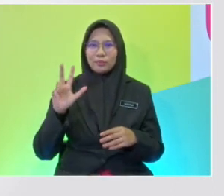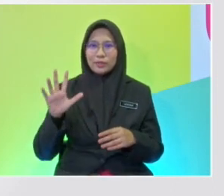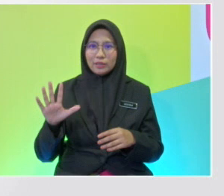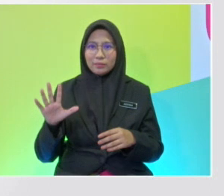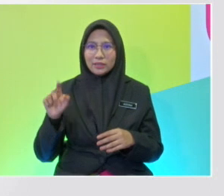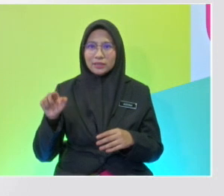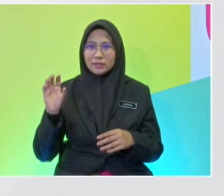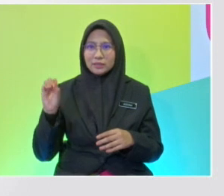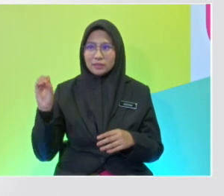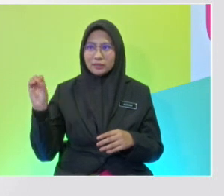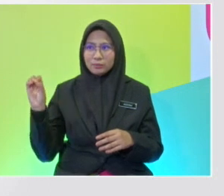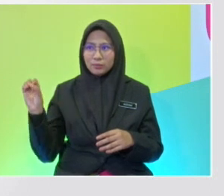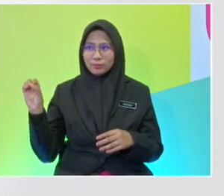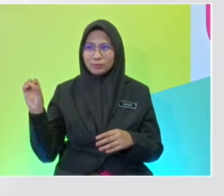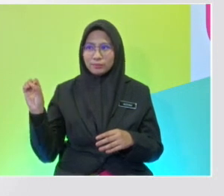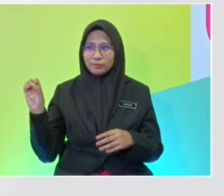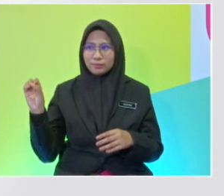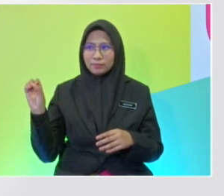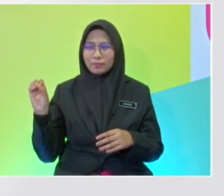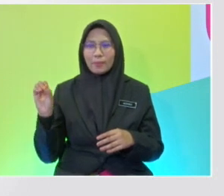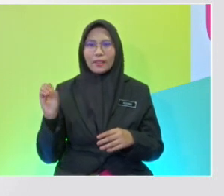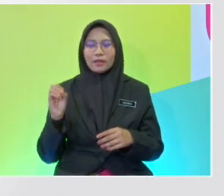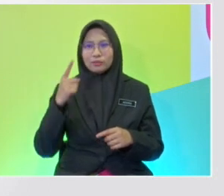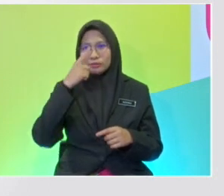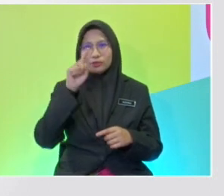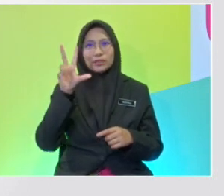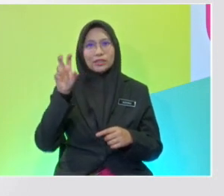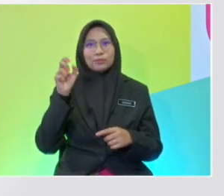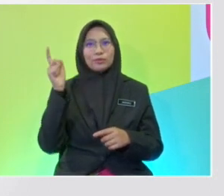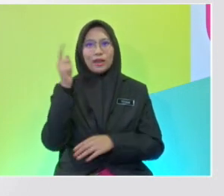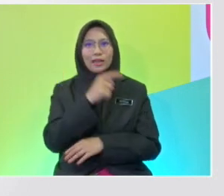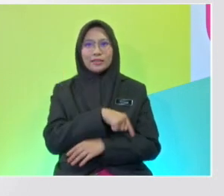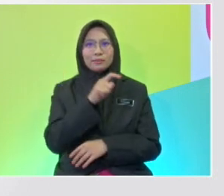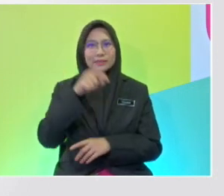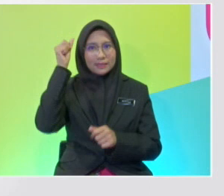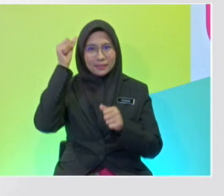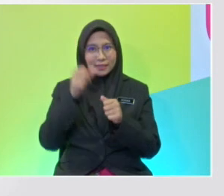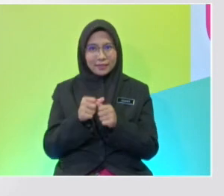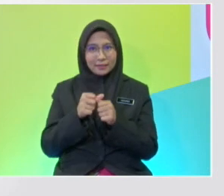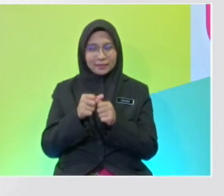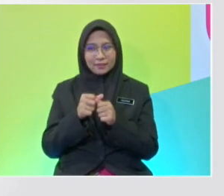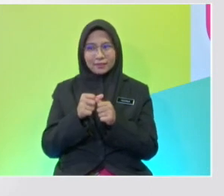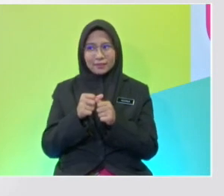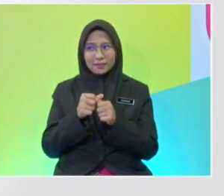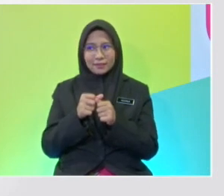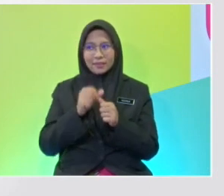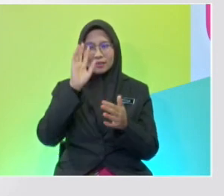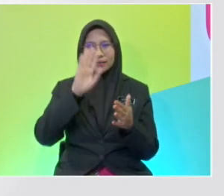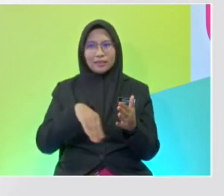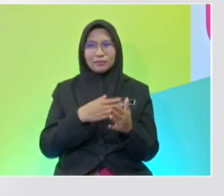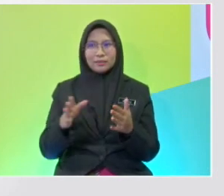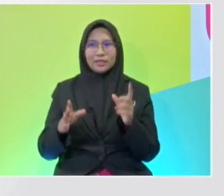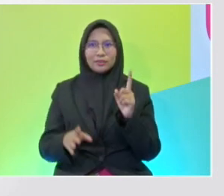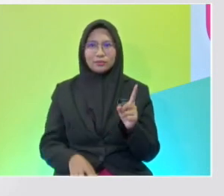m35.000 dan jumlah hari adalah 30 hari Oke jadwal 1 menunjukkan proses kerja